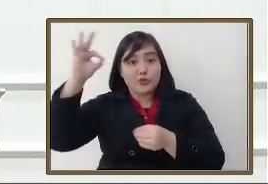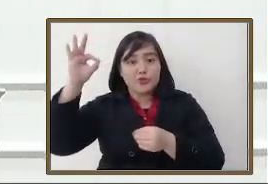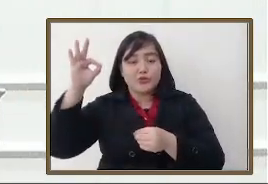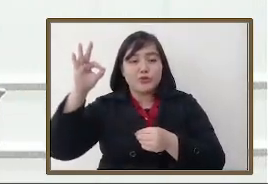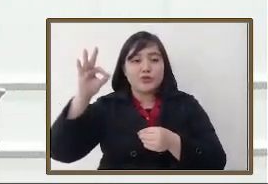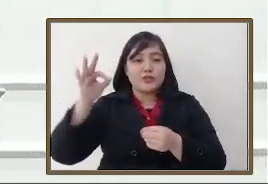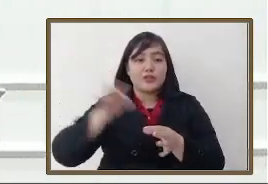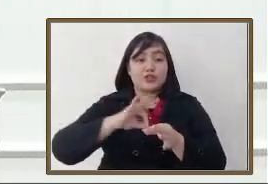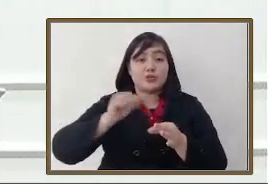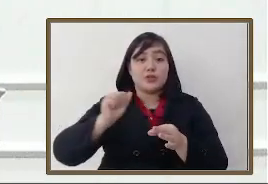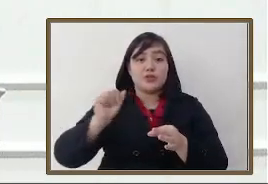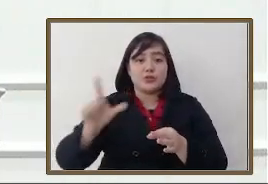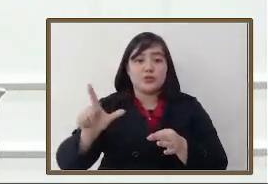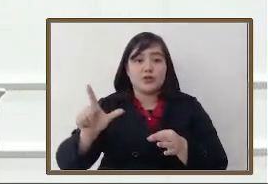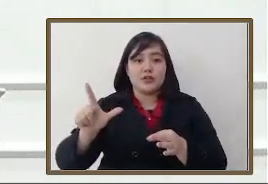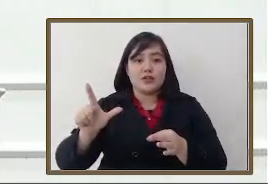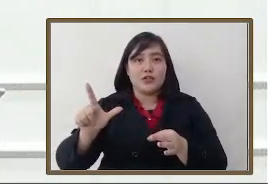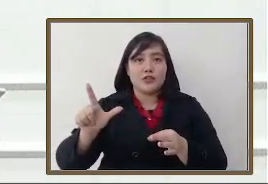being.